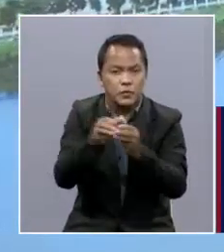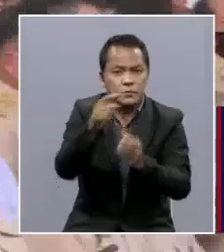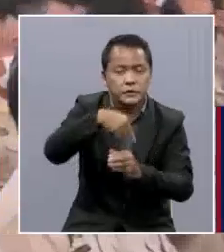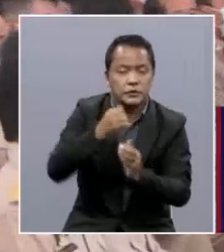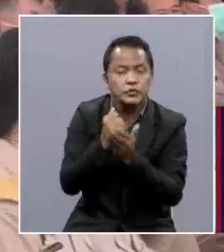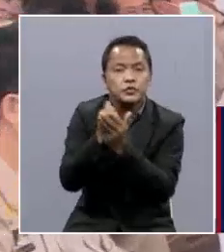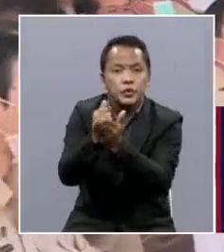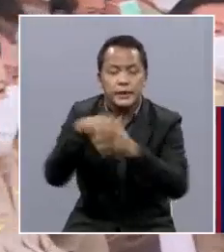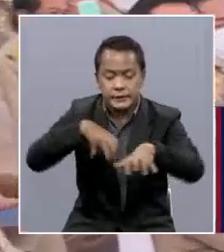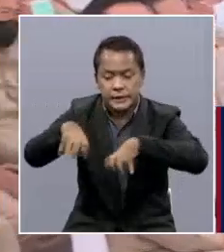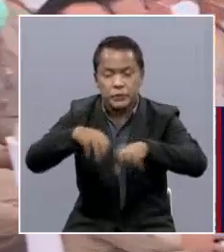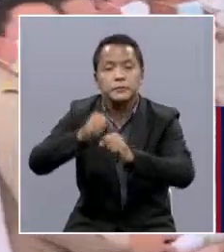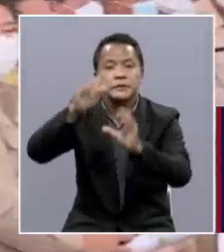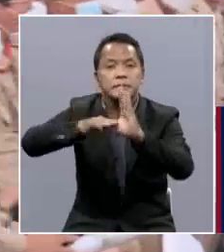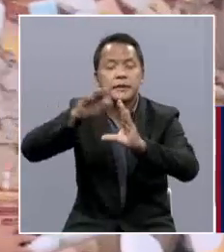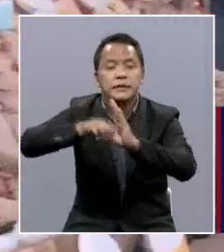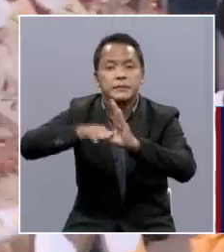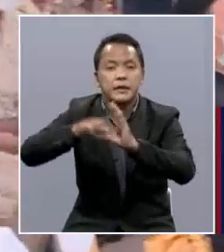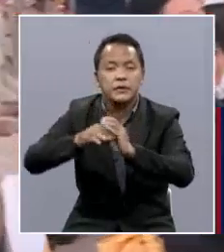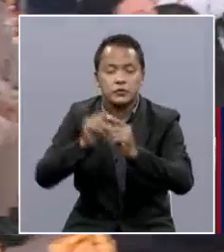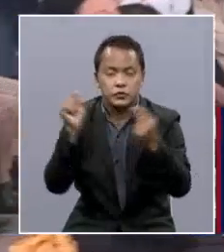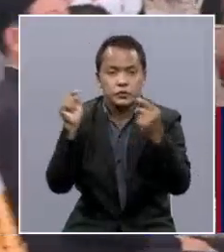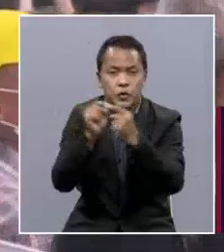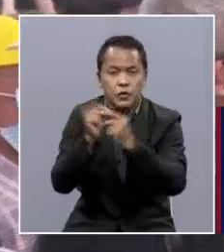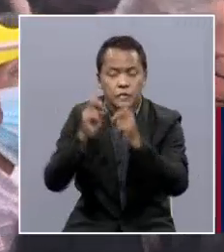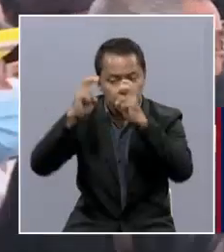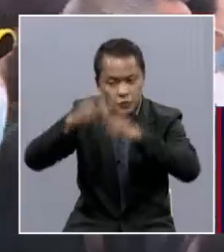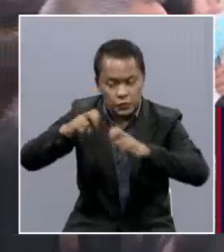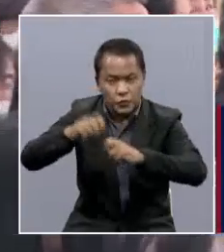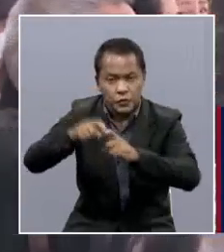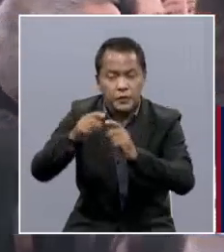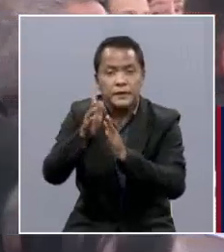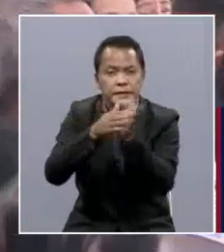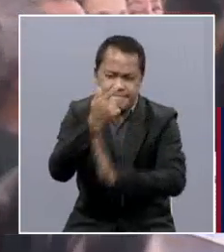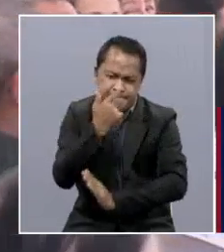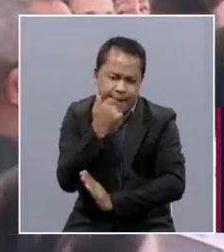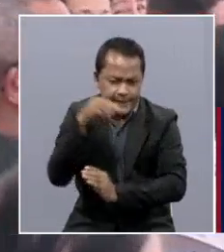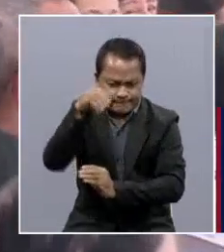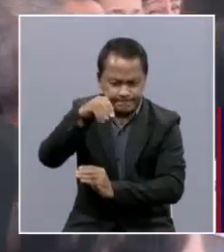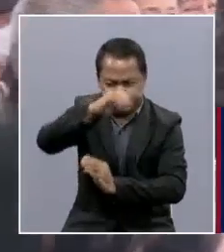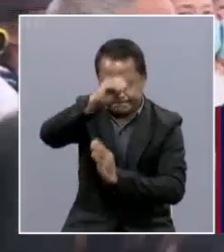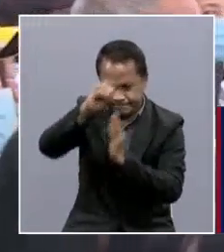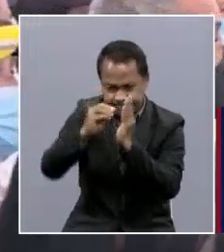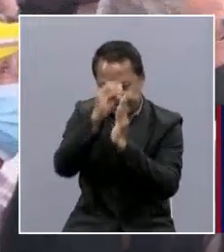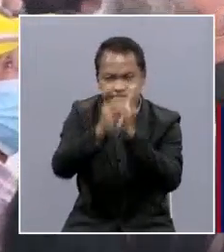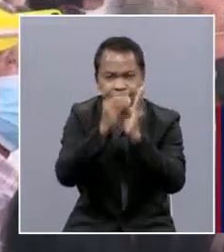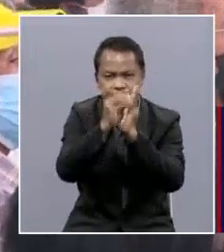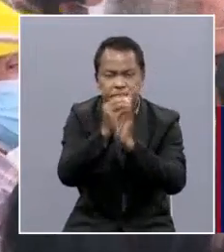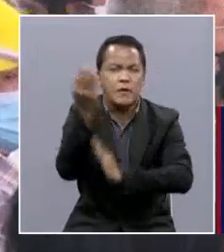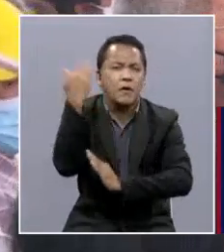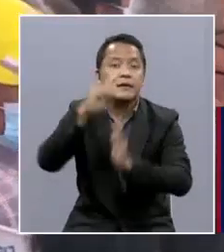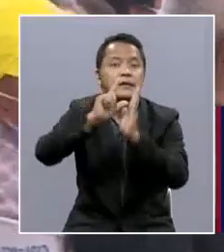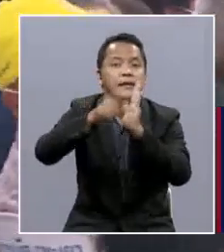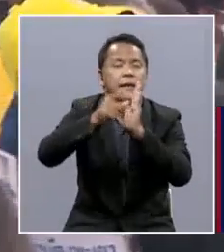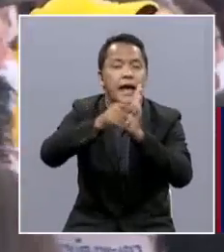เนี่ยจะมาช่วยกันจัดทีมผู้สมัครนะฮะโดยมีเป้าหมายคือเจาะพื้นที่สีแดงให้ได้อย่าลืมนะว่าผู้กองเองสมัยที่เป็น